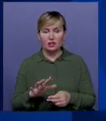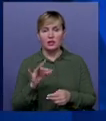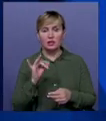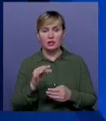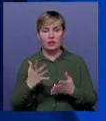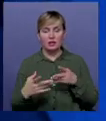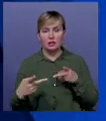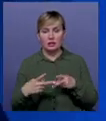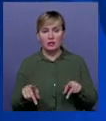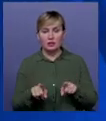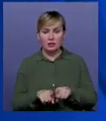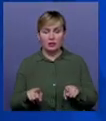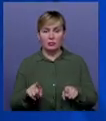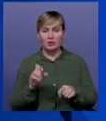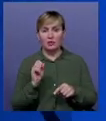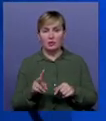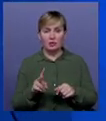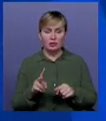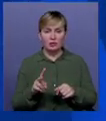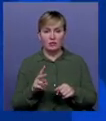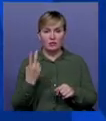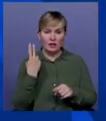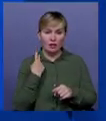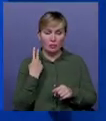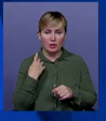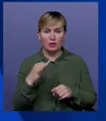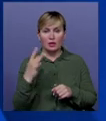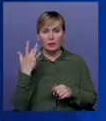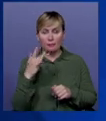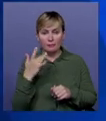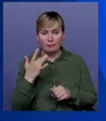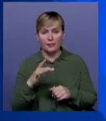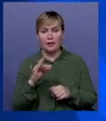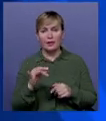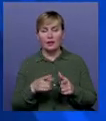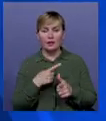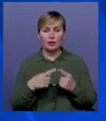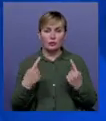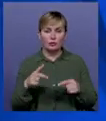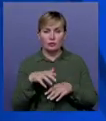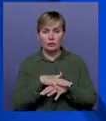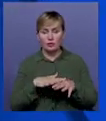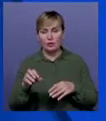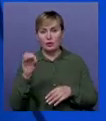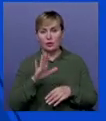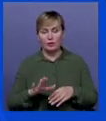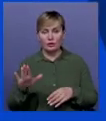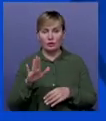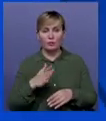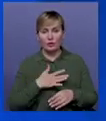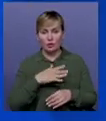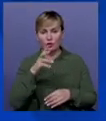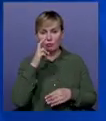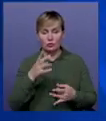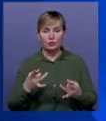Если в сравнении с такими странами, как Великобритания и США, там, или даже другие страны Европы, наш бюджет